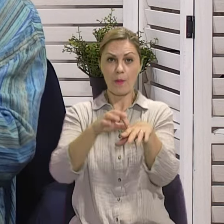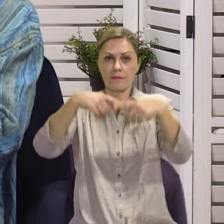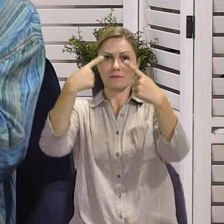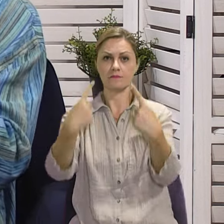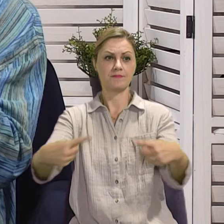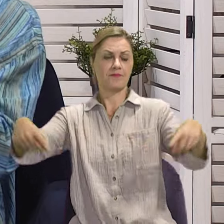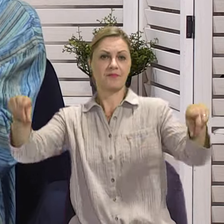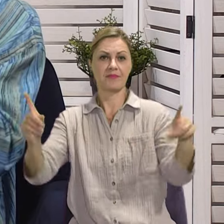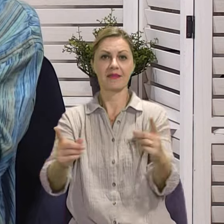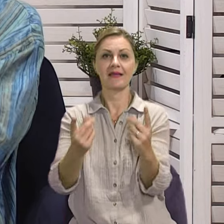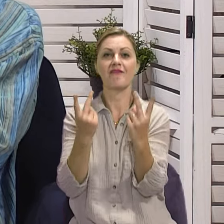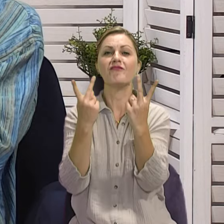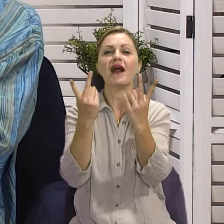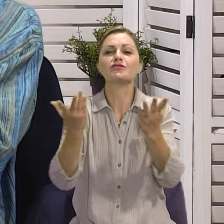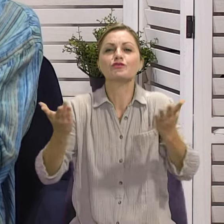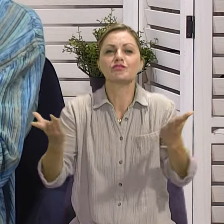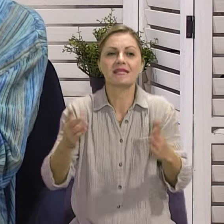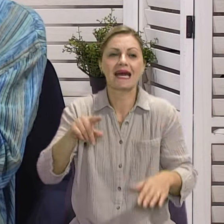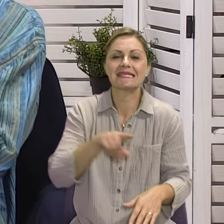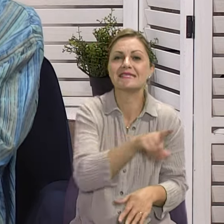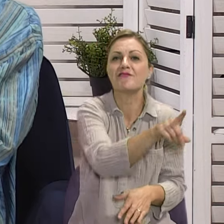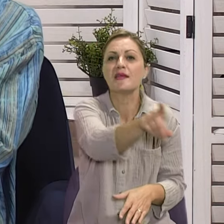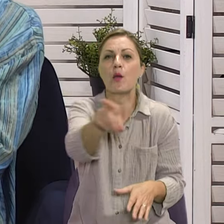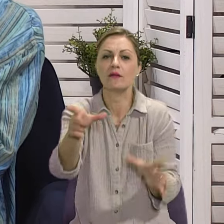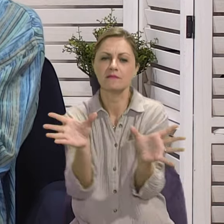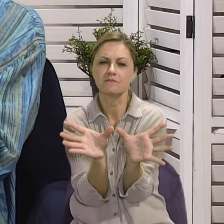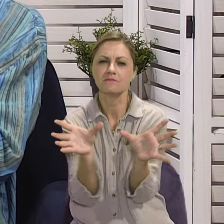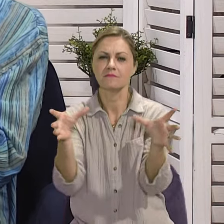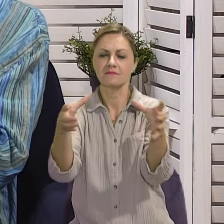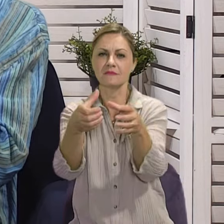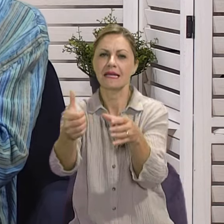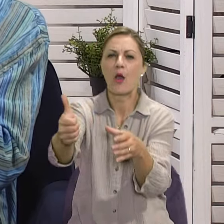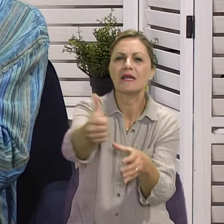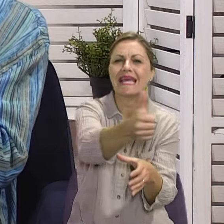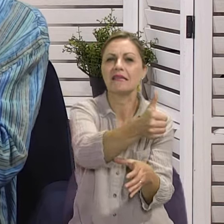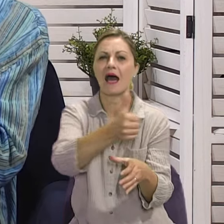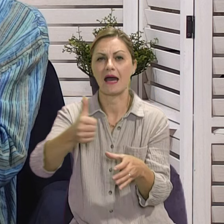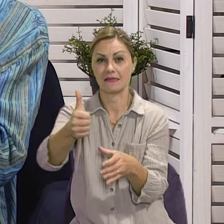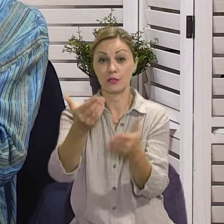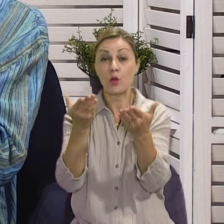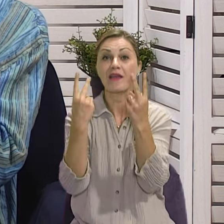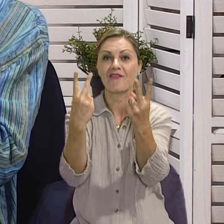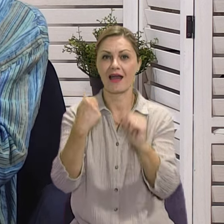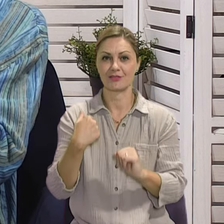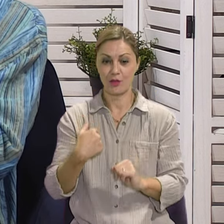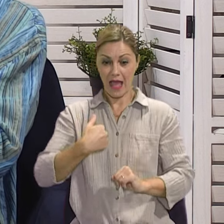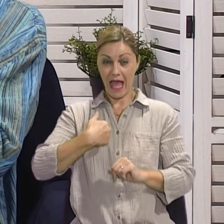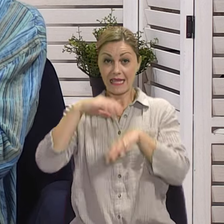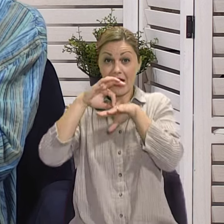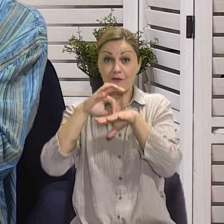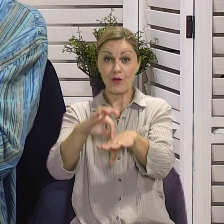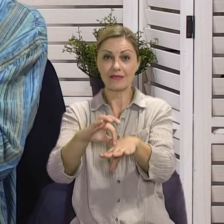točku da postanu jedna jedina, jedan jedini entitet. U tome trenutku